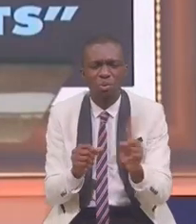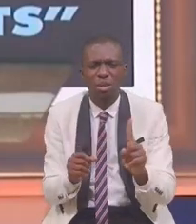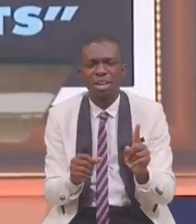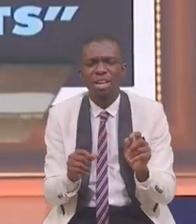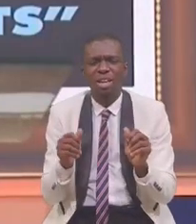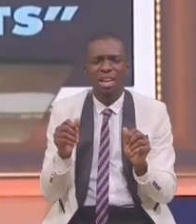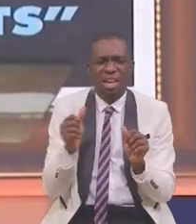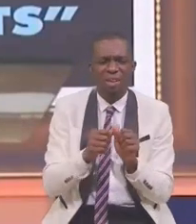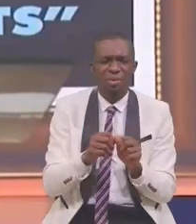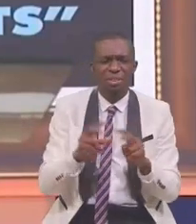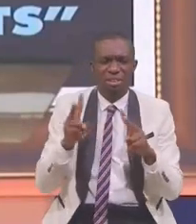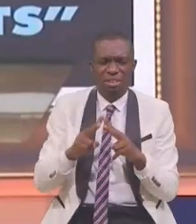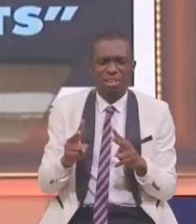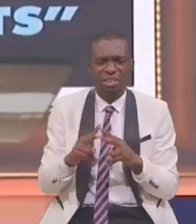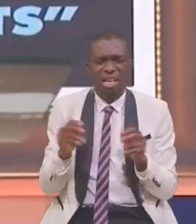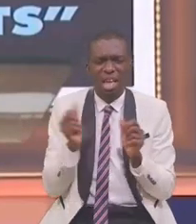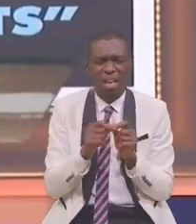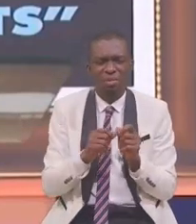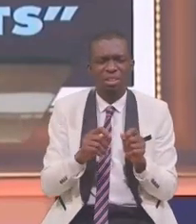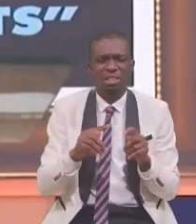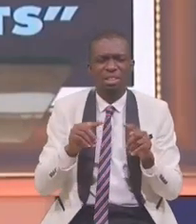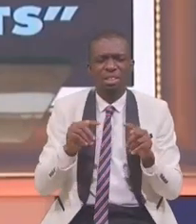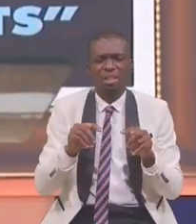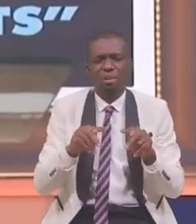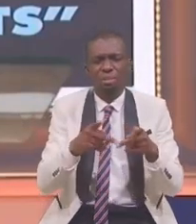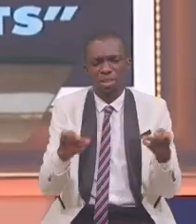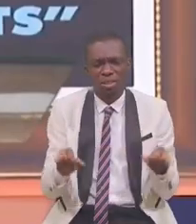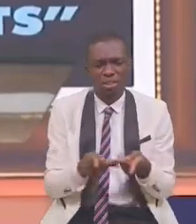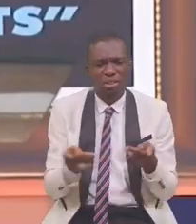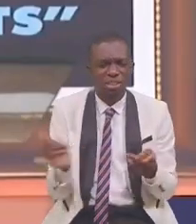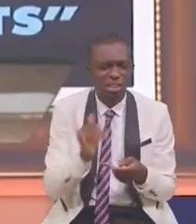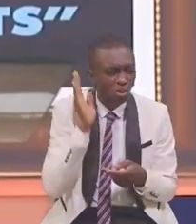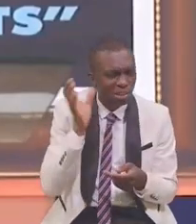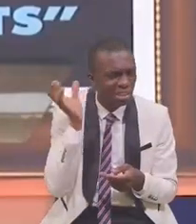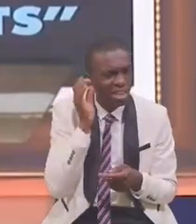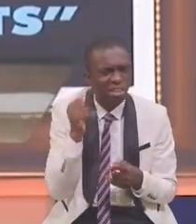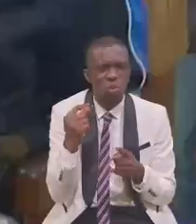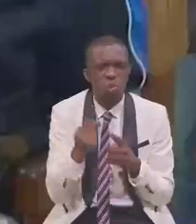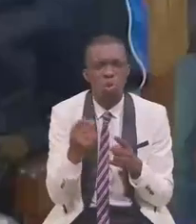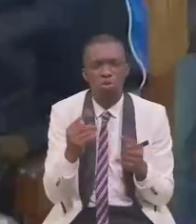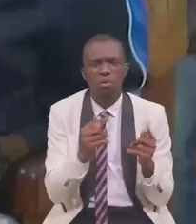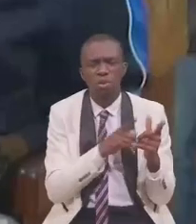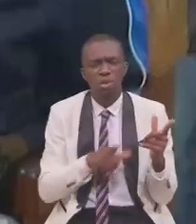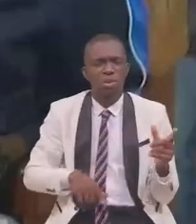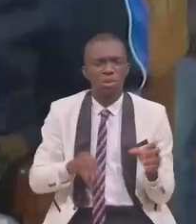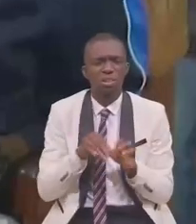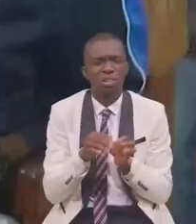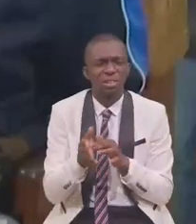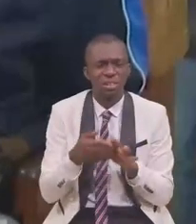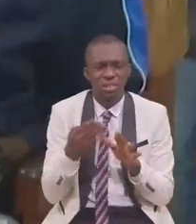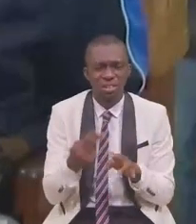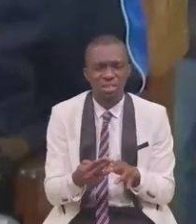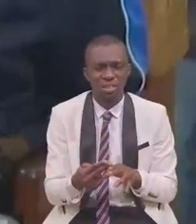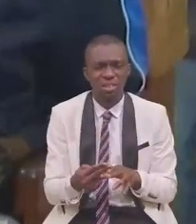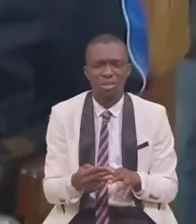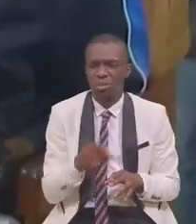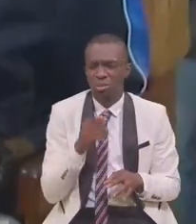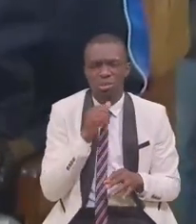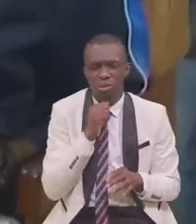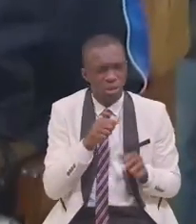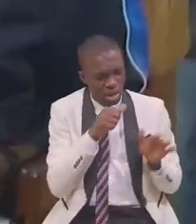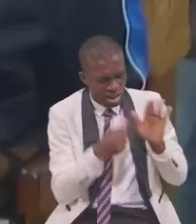les villages vont entendre la parole de Dieu au nom de Jésus. Nous ne devons pas nous cacher dans le sanctuaire. Nous ne devons pas